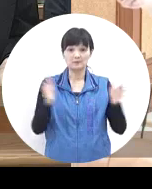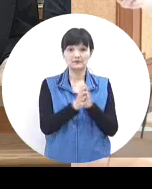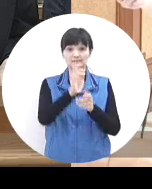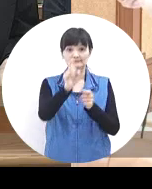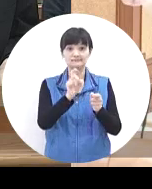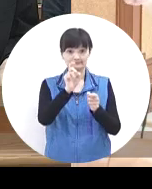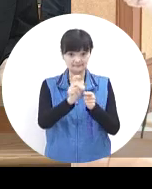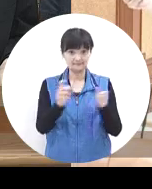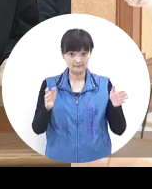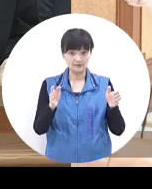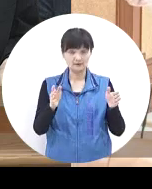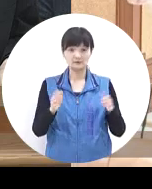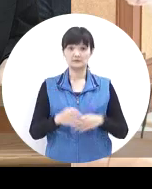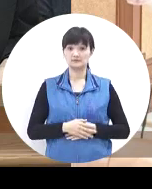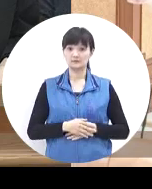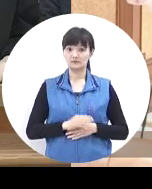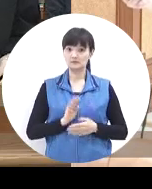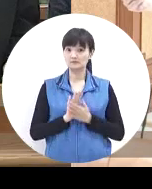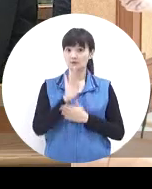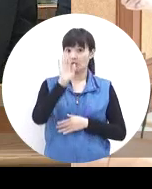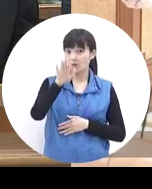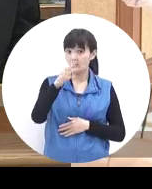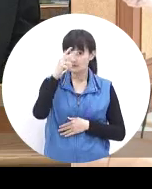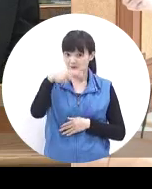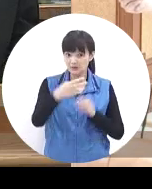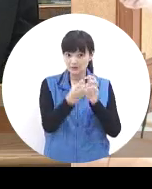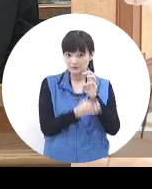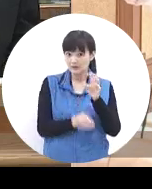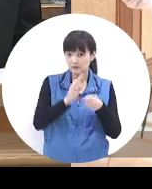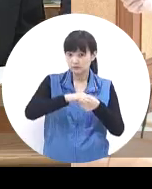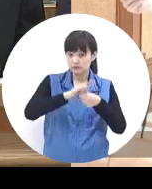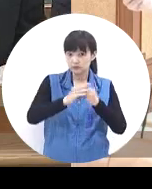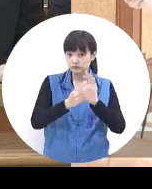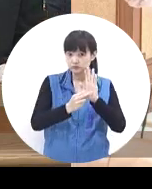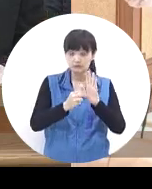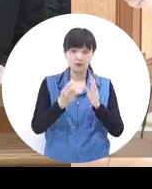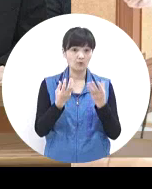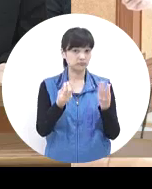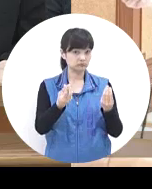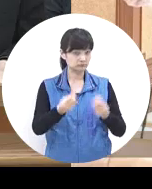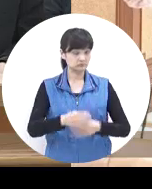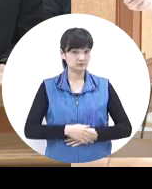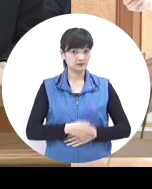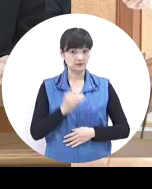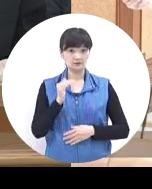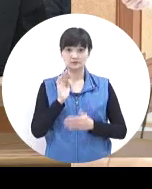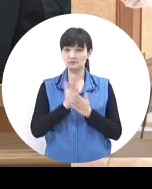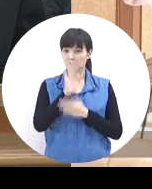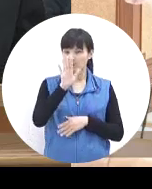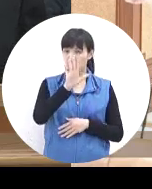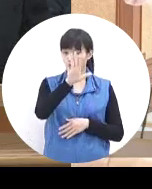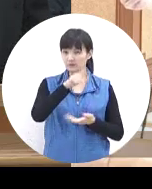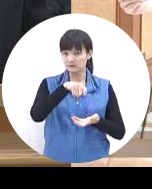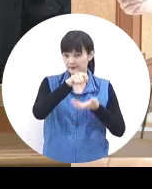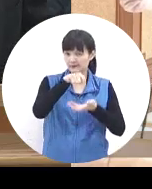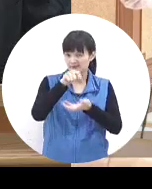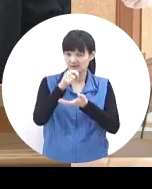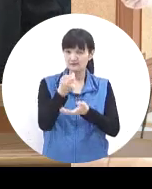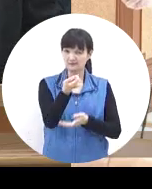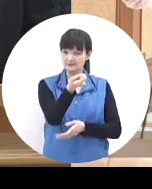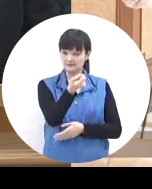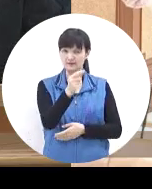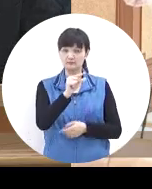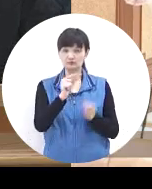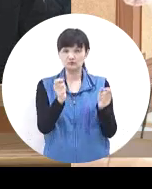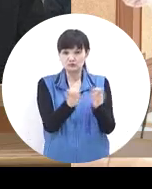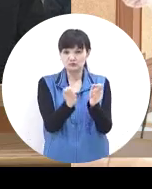就不曾再提过其中的细节，即便有提到，也只是笼统说了新美学、新创生